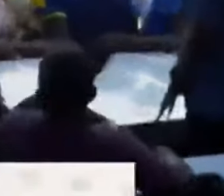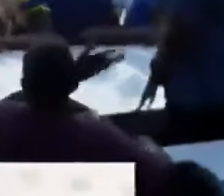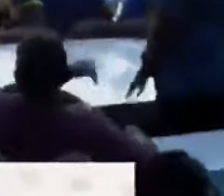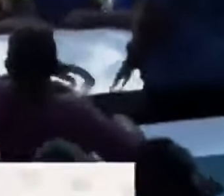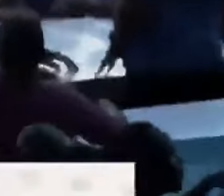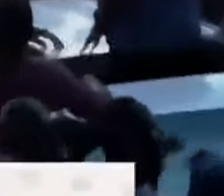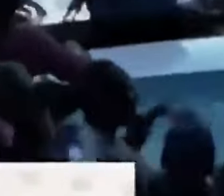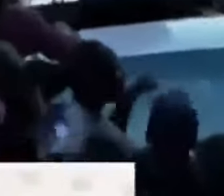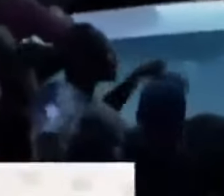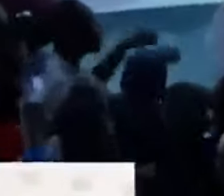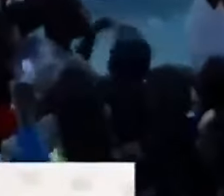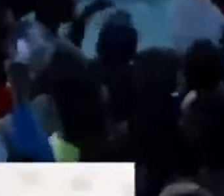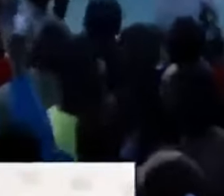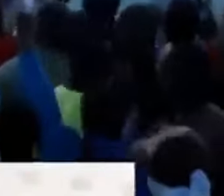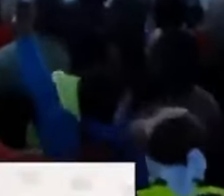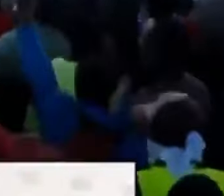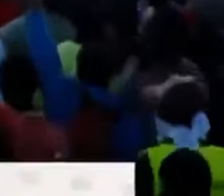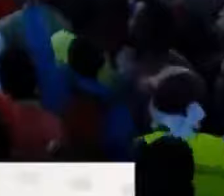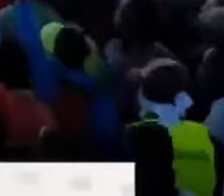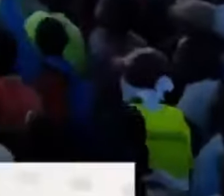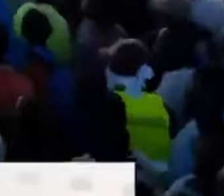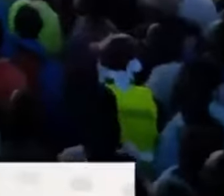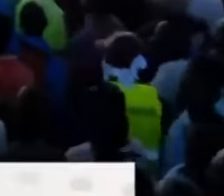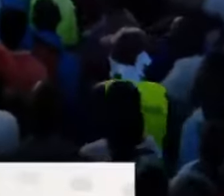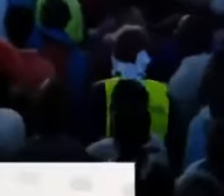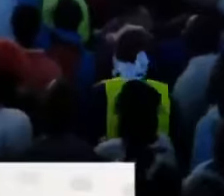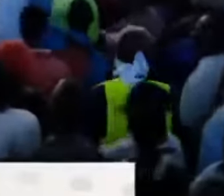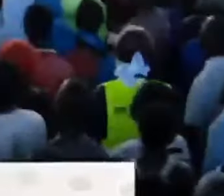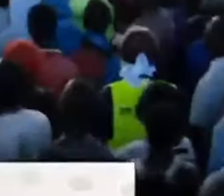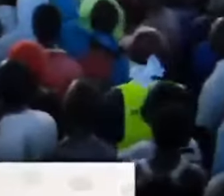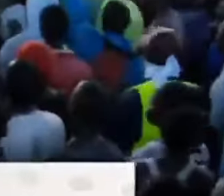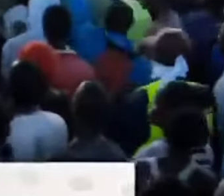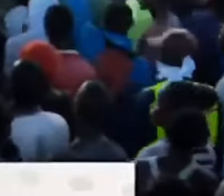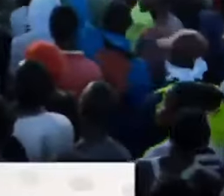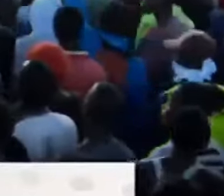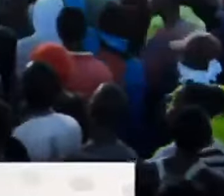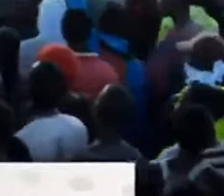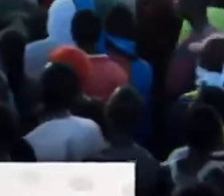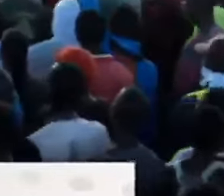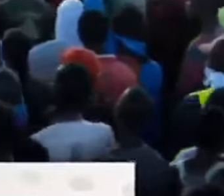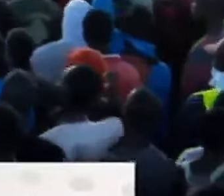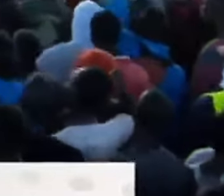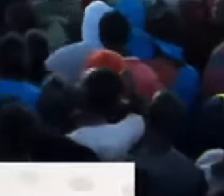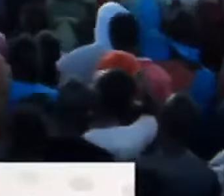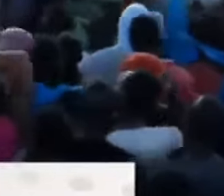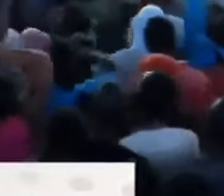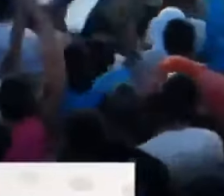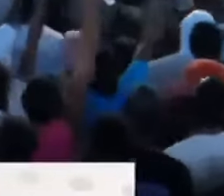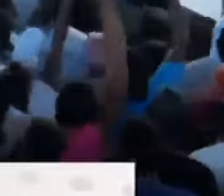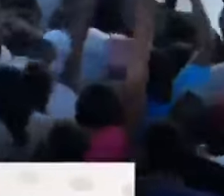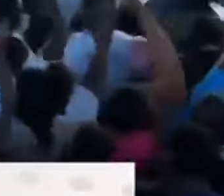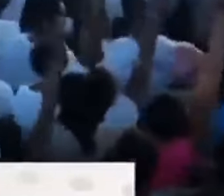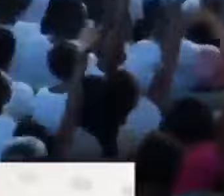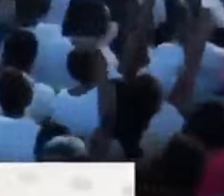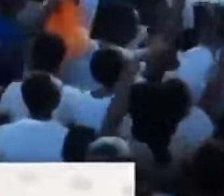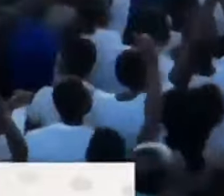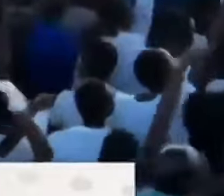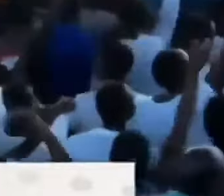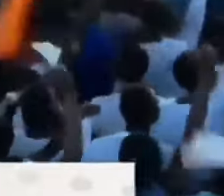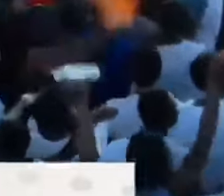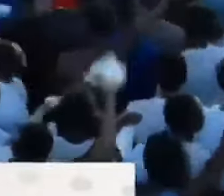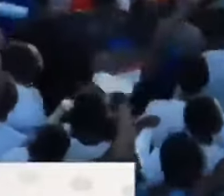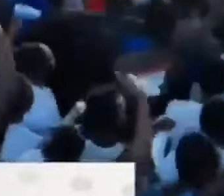Wale wa ukabila, wale wa chuki, wale wa migawanyiko, tutawaonyesha barabara ya kwenda nyumbani. Rais